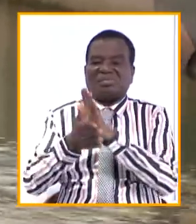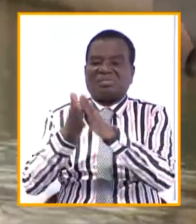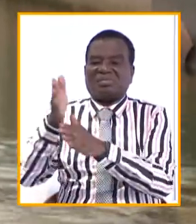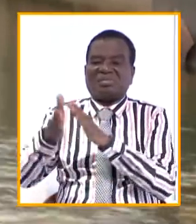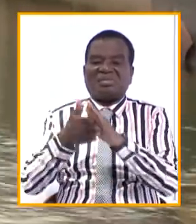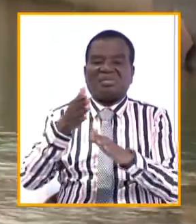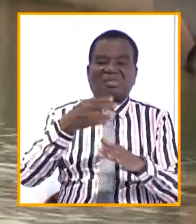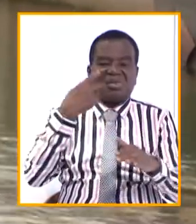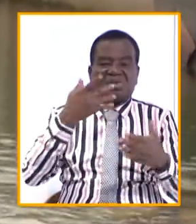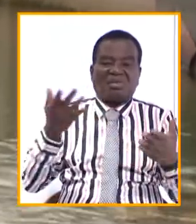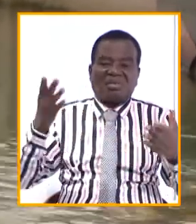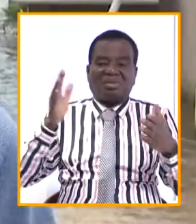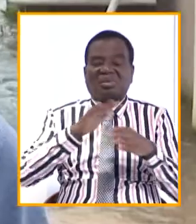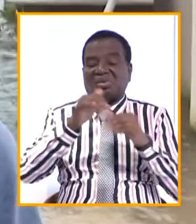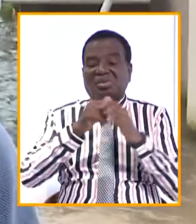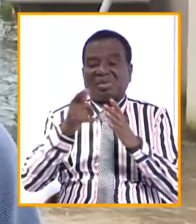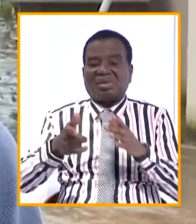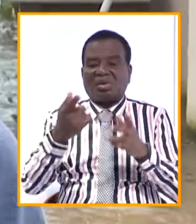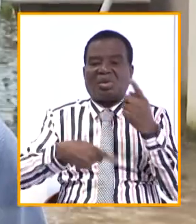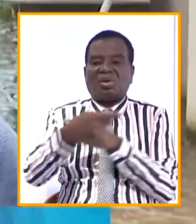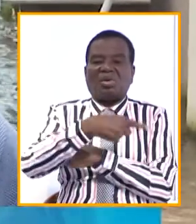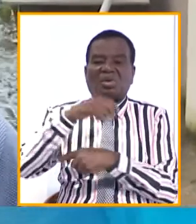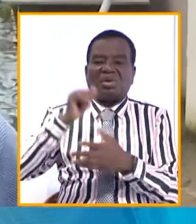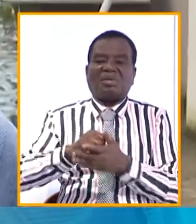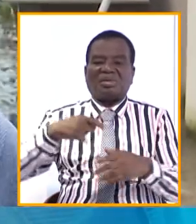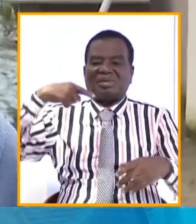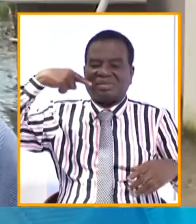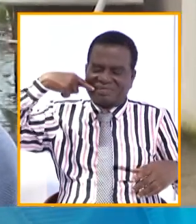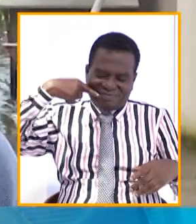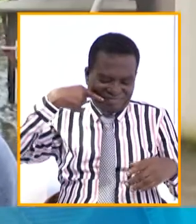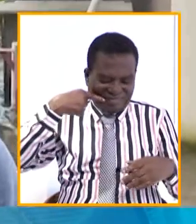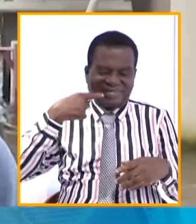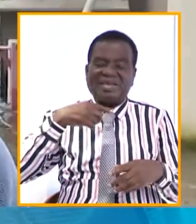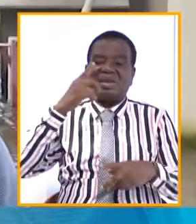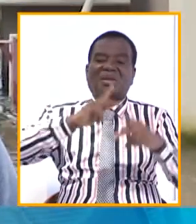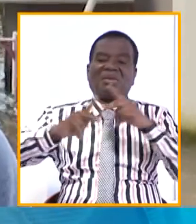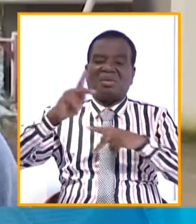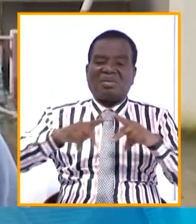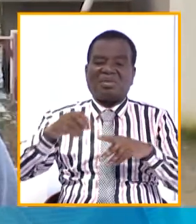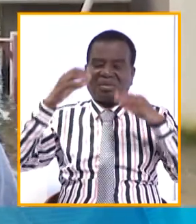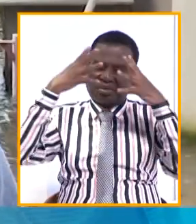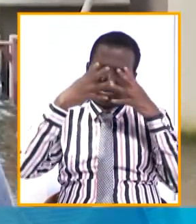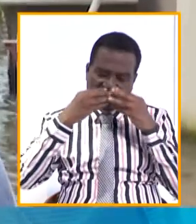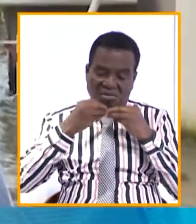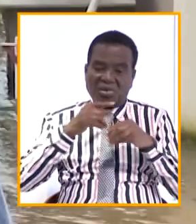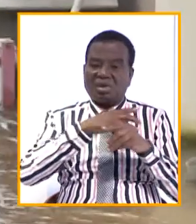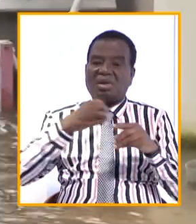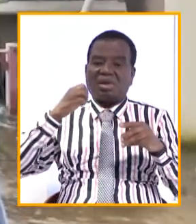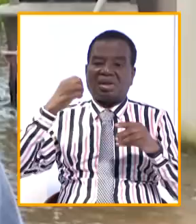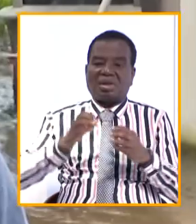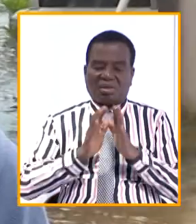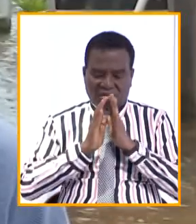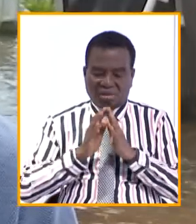des habitations abandonnées par les familles. Aujourd'hui, c'est l'amertume. Les populations sont pratiquement tristes et elles